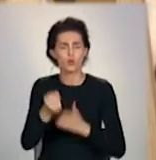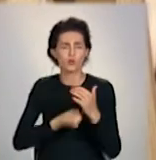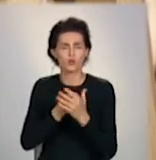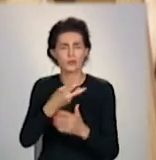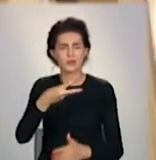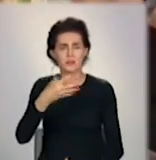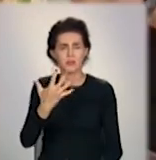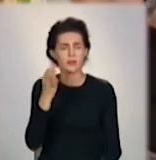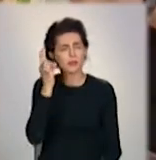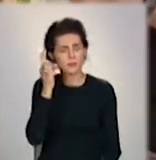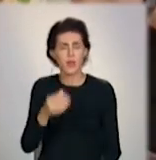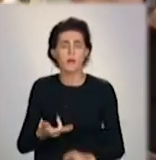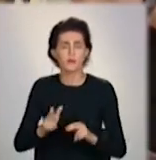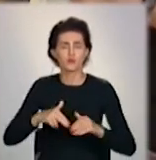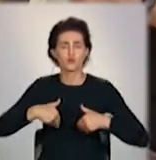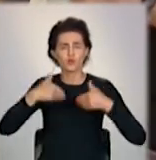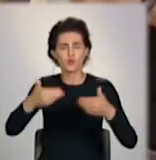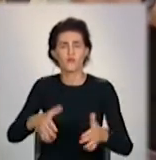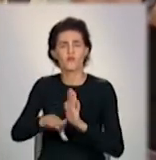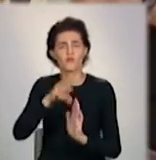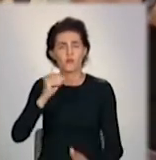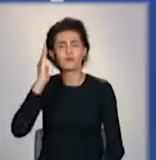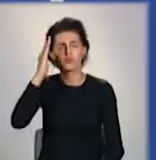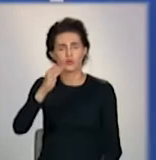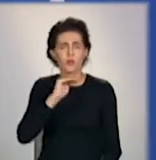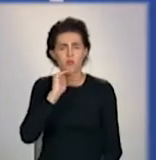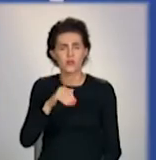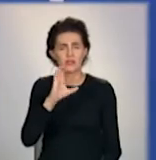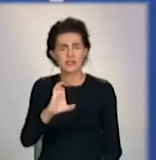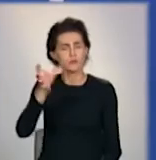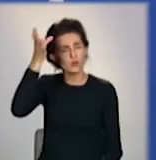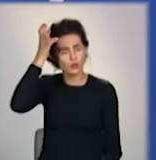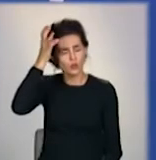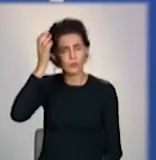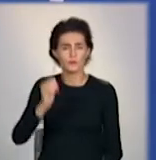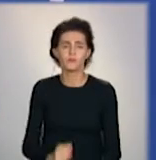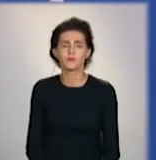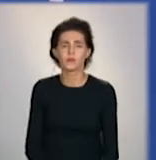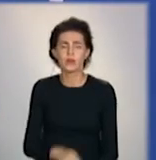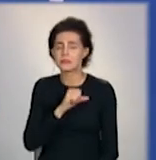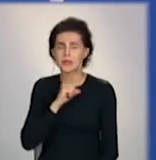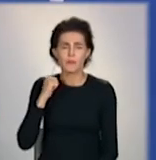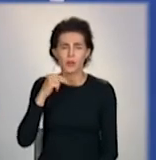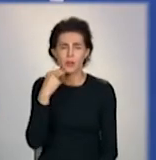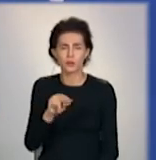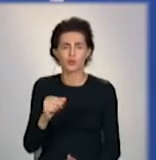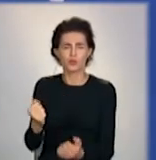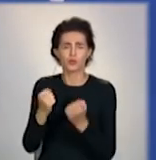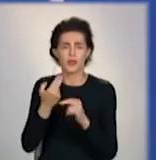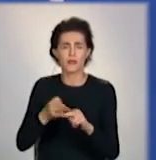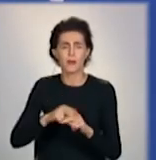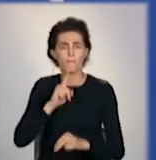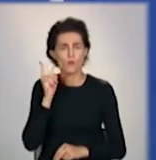років. Тож радять обирати майбутню професію з розумом. Найкращим захистом від безробіття молоді